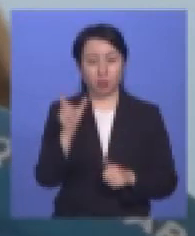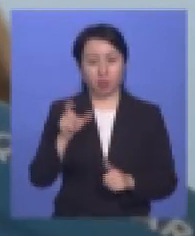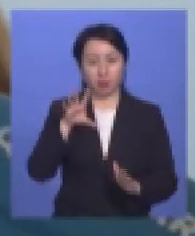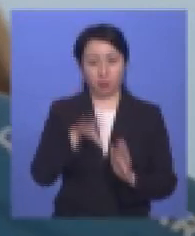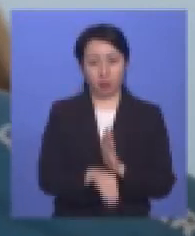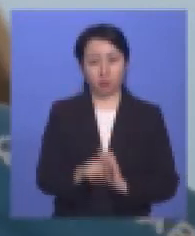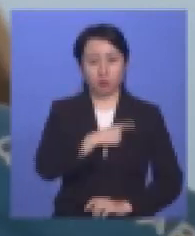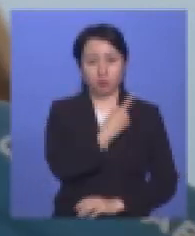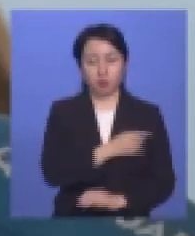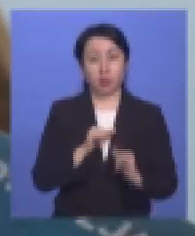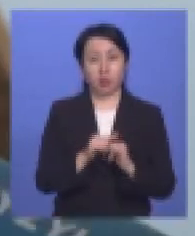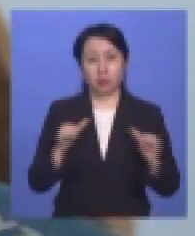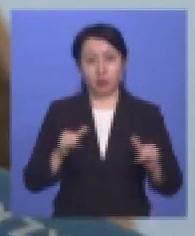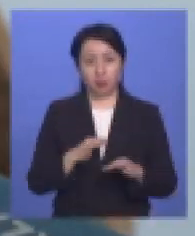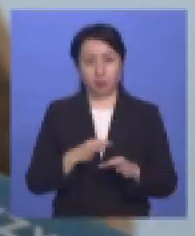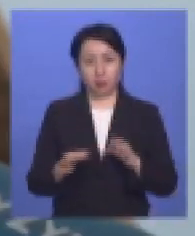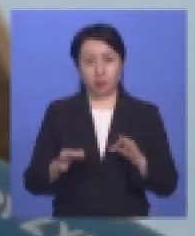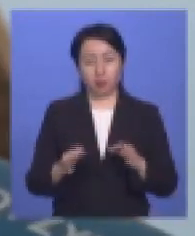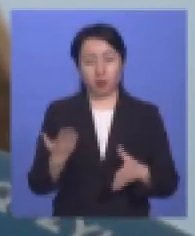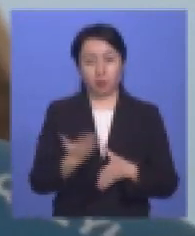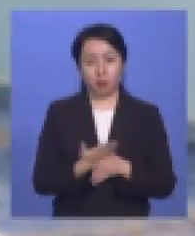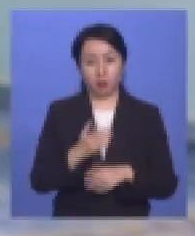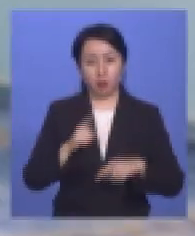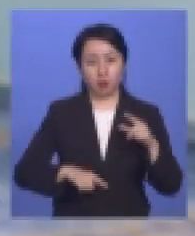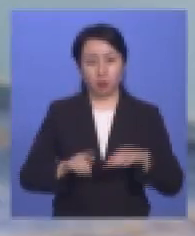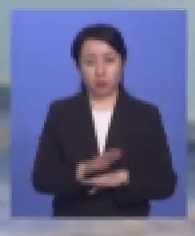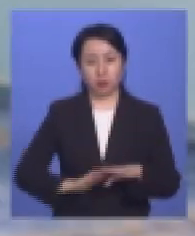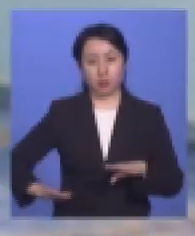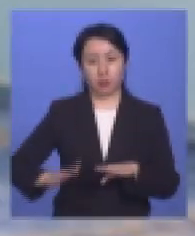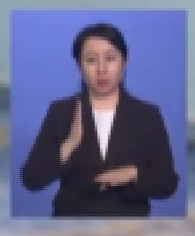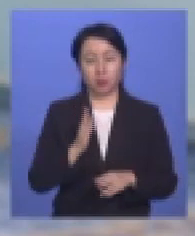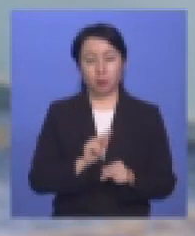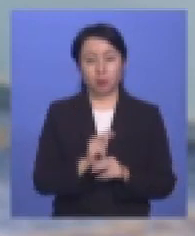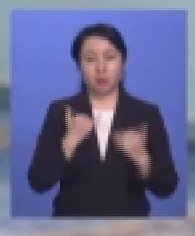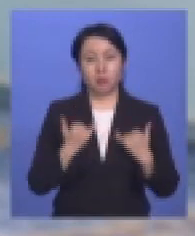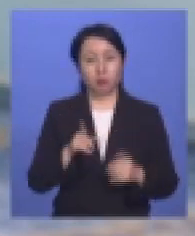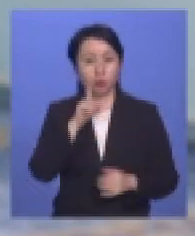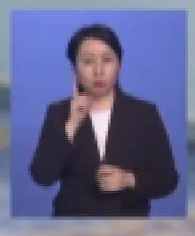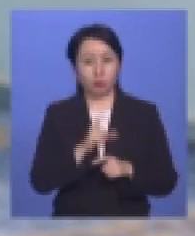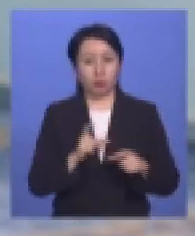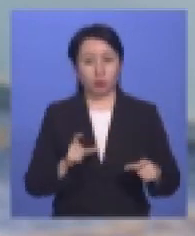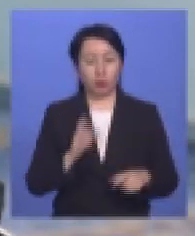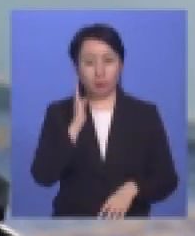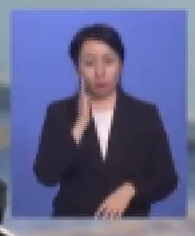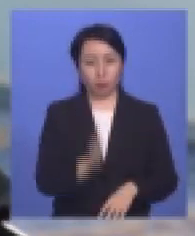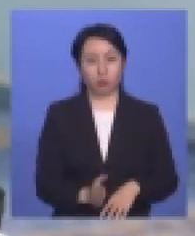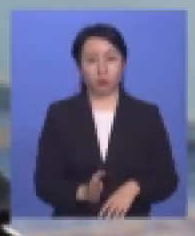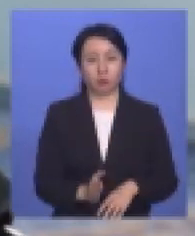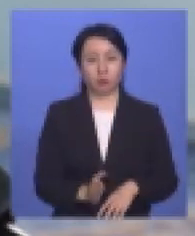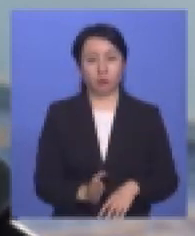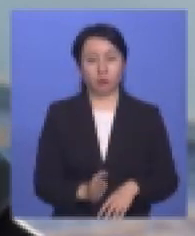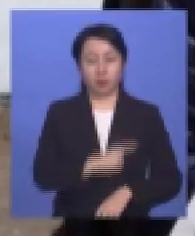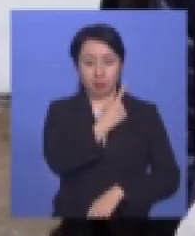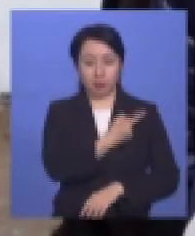вкладывая силы в развитие сферы, способствует развитию родной страны. Если будем воспитывать сегодняшнюю молодежь, то в будущем будет